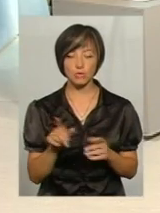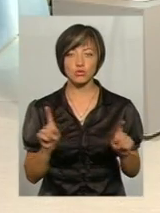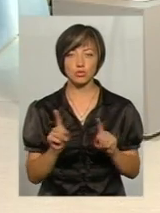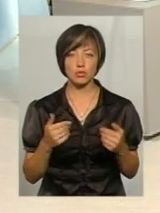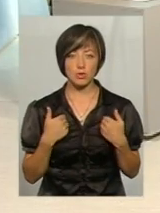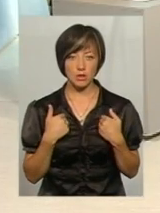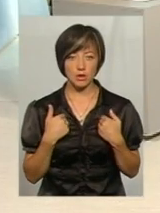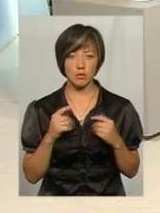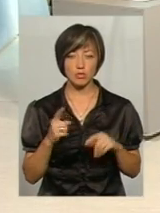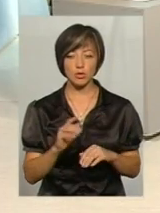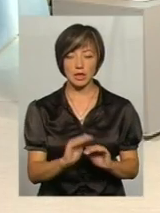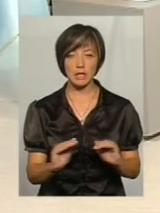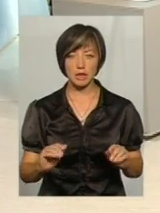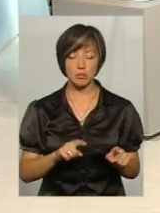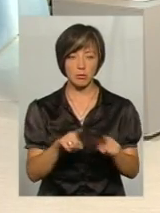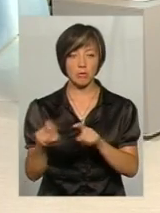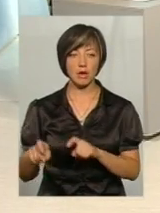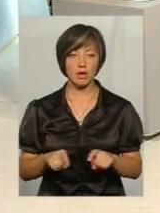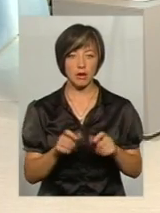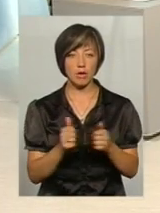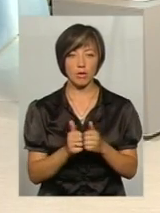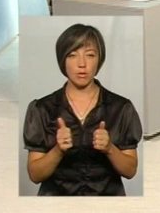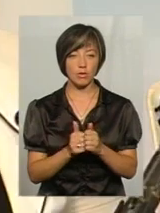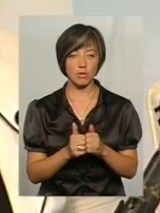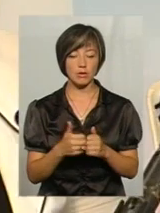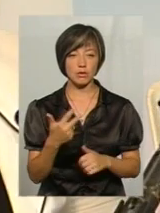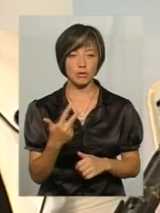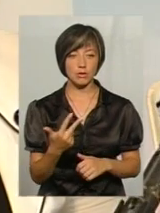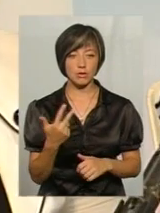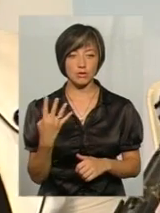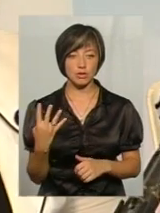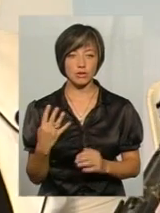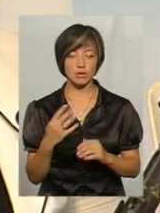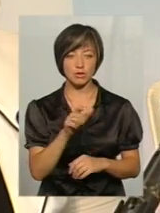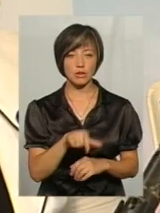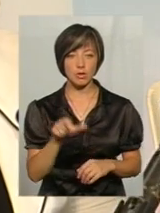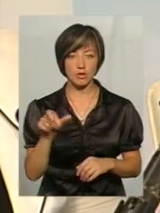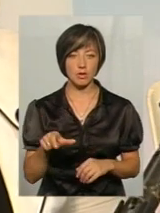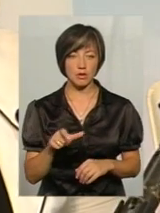там малолетние внуки бегали. Там около 3-4 человек было.